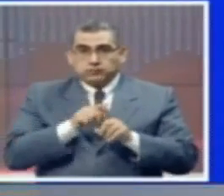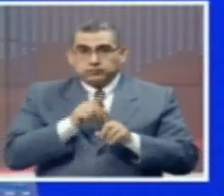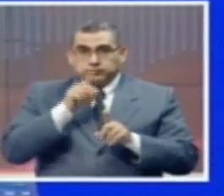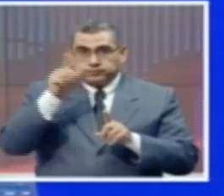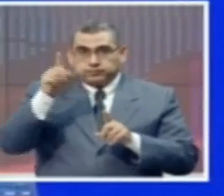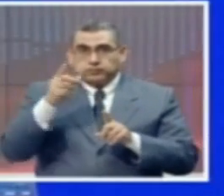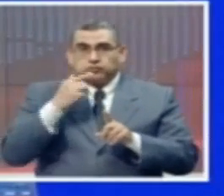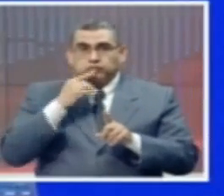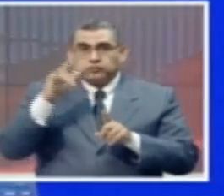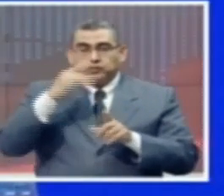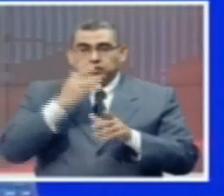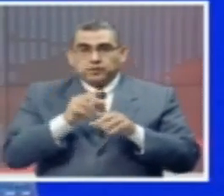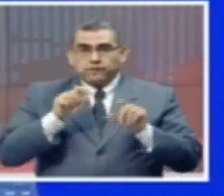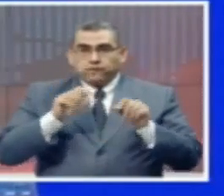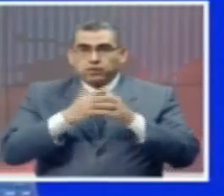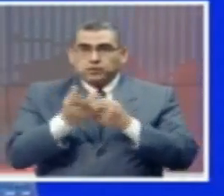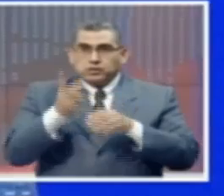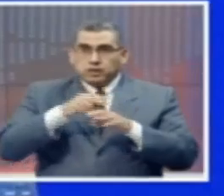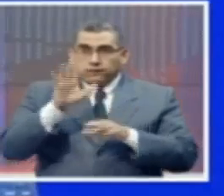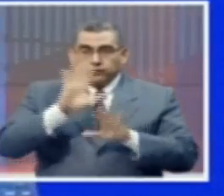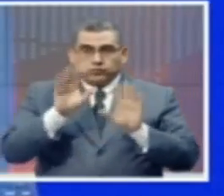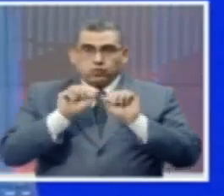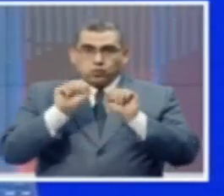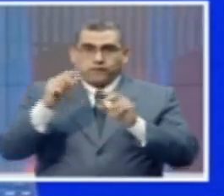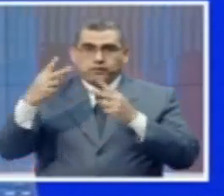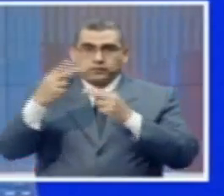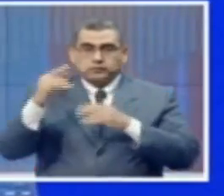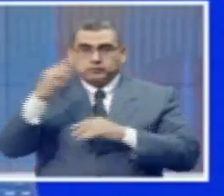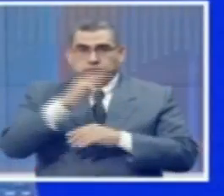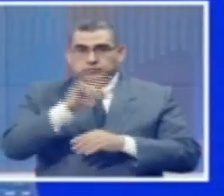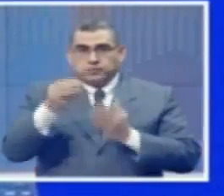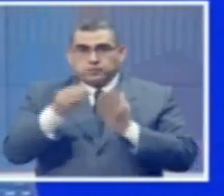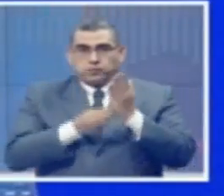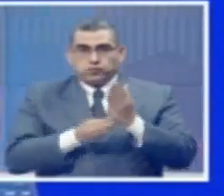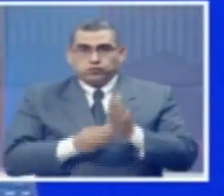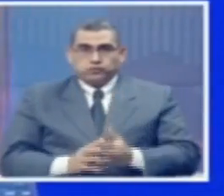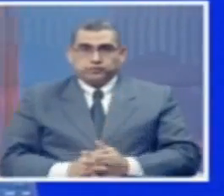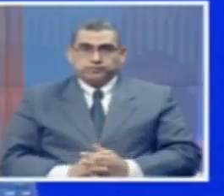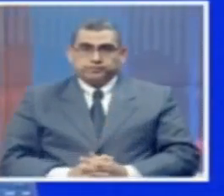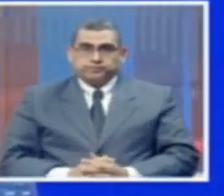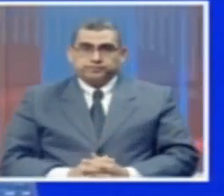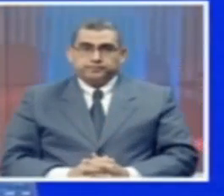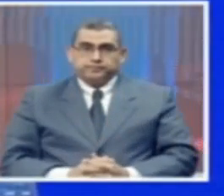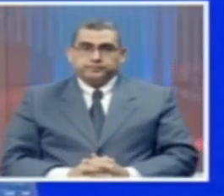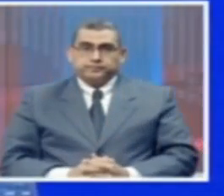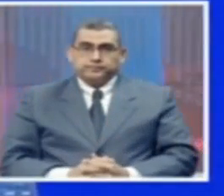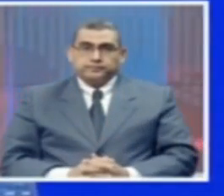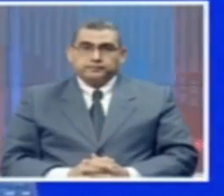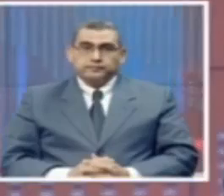مع بريطانيا بعد ظهور سلالة جديدة لفيروس كورونا هناك.